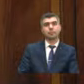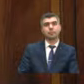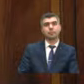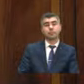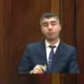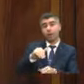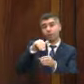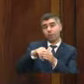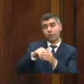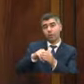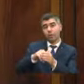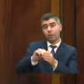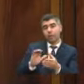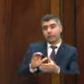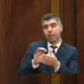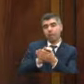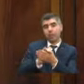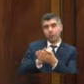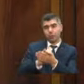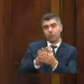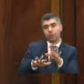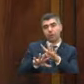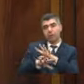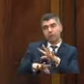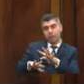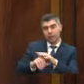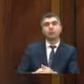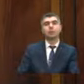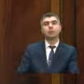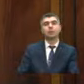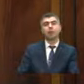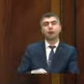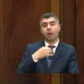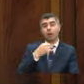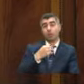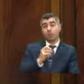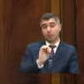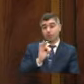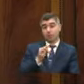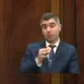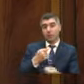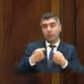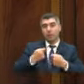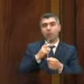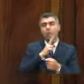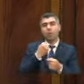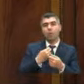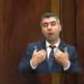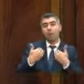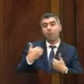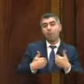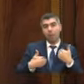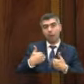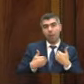بصندوق التماسك الاجتماعي، ونريد أن نلفت انتباهكم سيد رئيس الحكومة بأن الإعاقة يجب أن